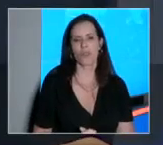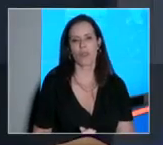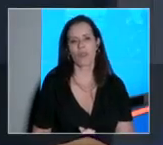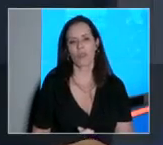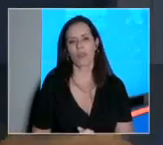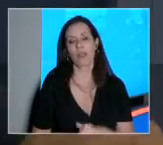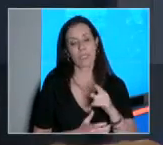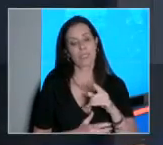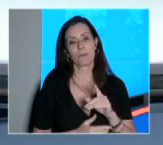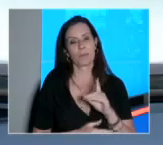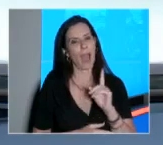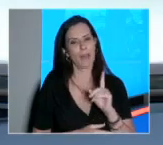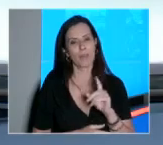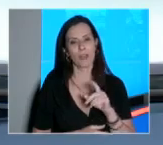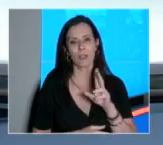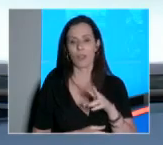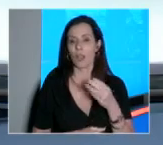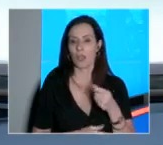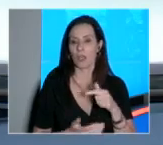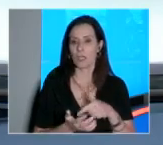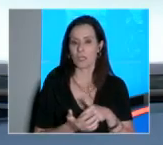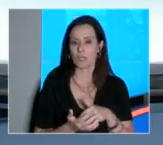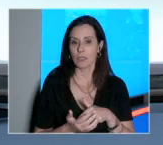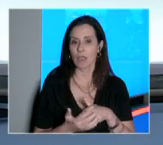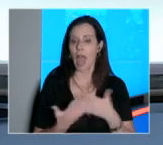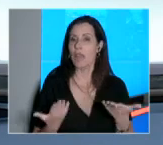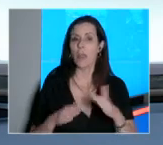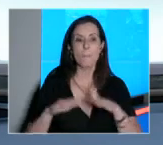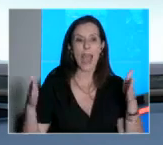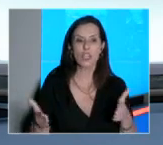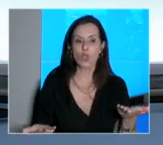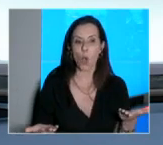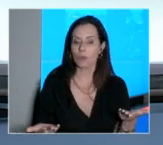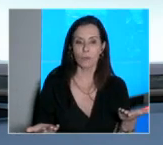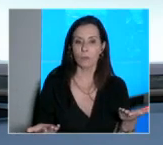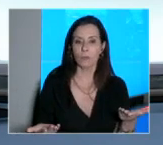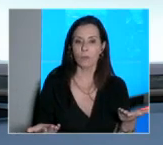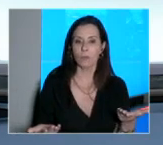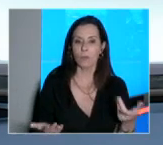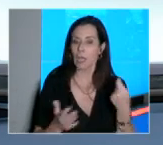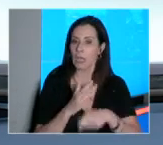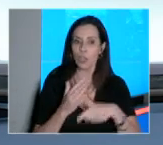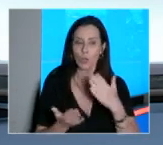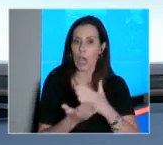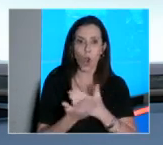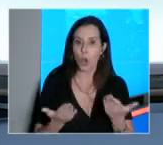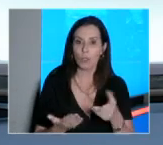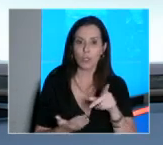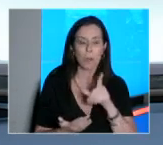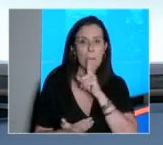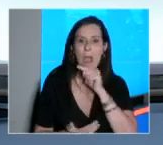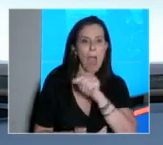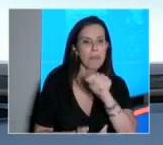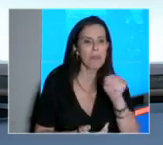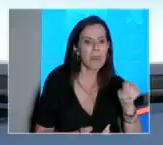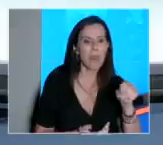זה נהיה בלגן. אבל יש לך את העניין הזה, עוד פעם סיבוב מסובב, אין בסטות. נכון. בסטות, תקנות ירקות, יש לך כמה פינות,